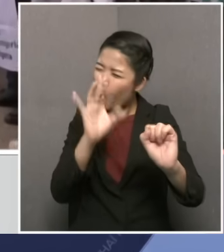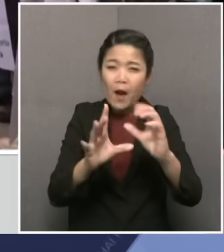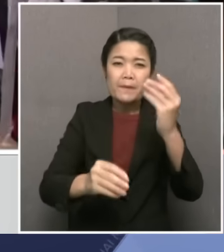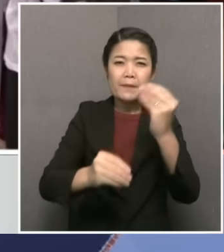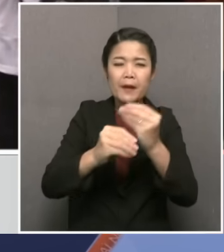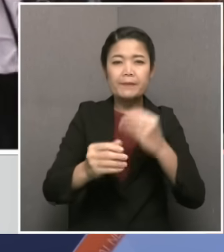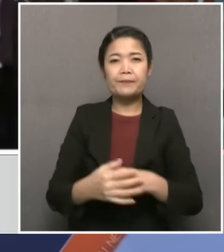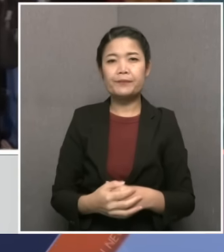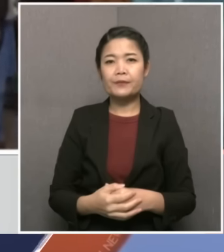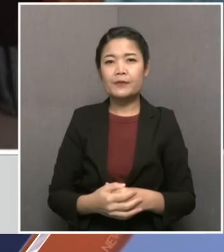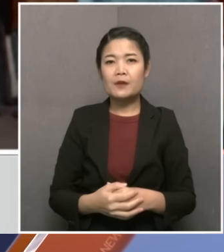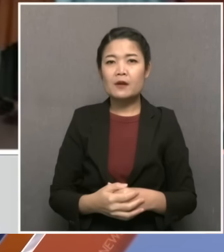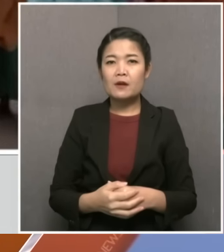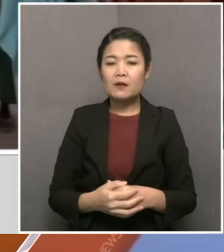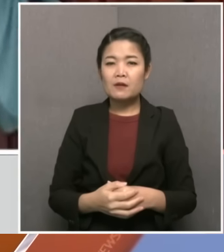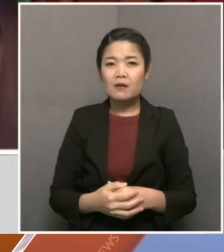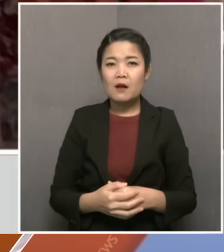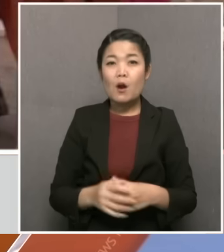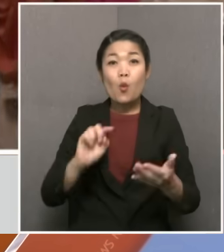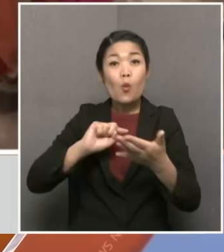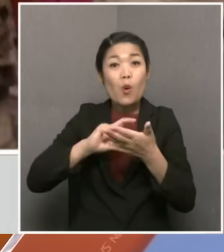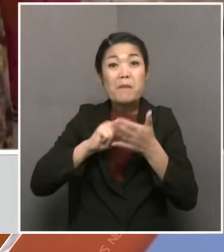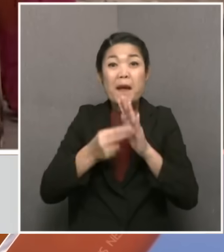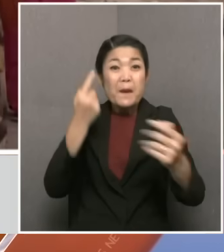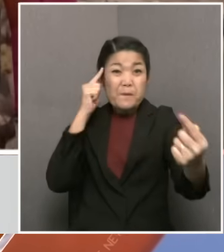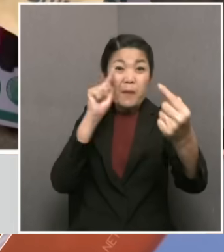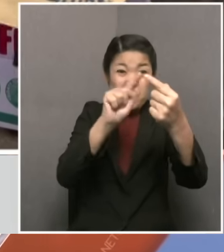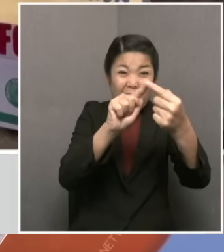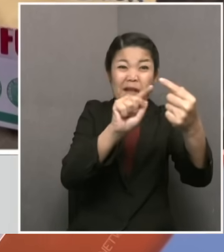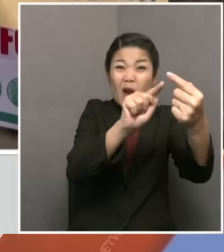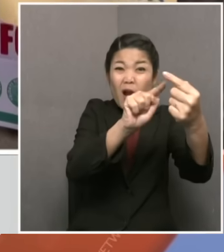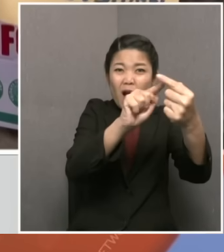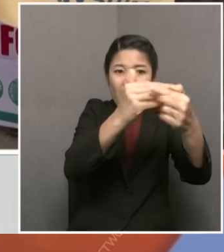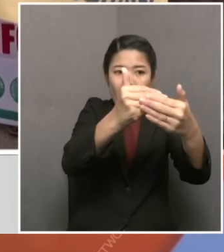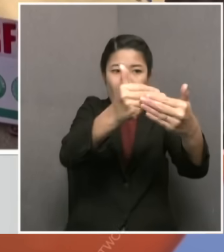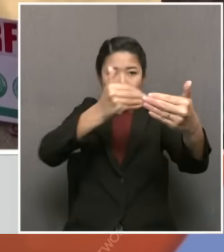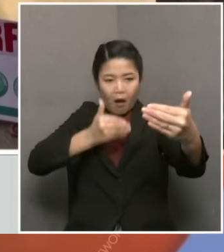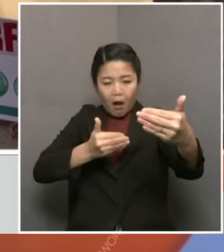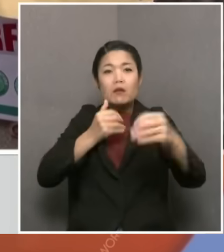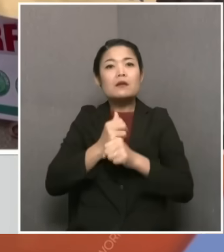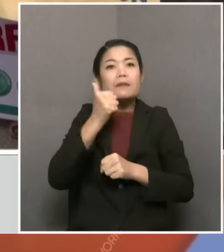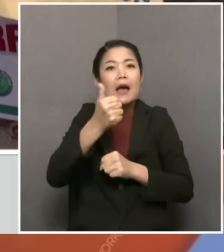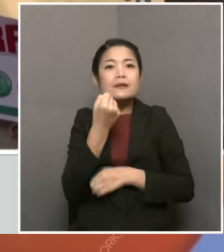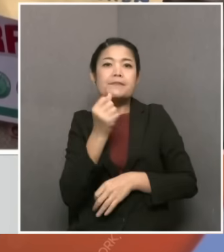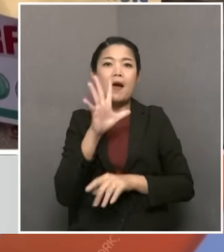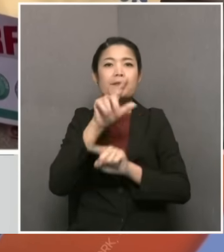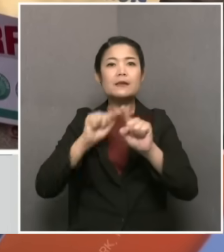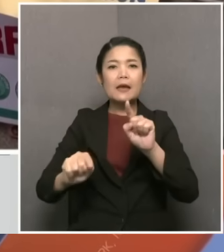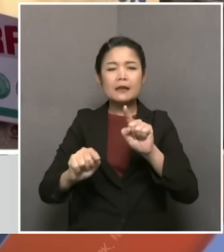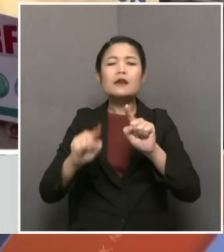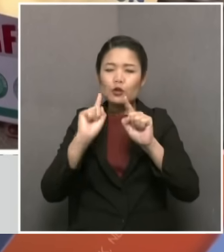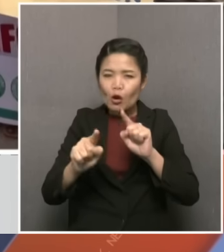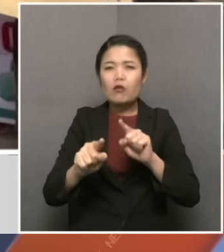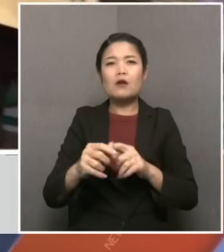off track นะ from the goal ความหมายคือมันห่างไกลเป้าหมายมากมันแค่ 15% เห็นไหมมันเลยจำเป็นจะต้องมาคุ